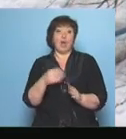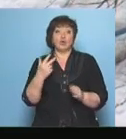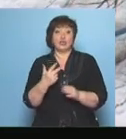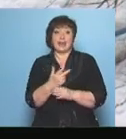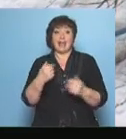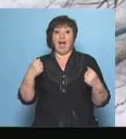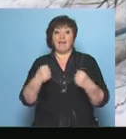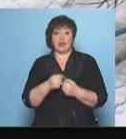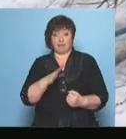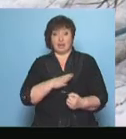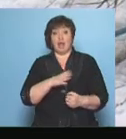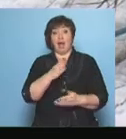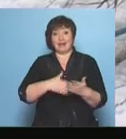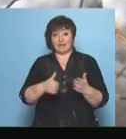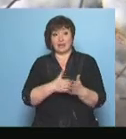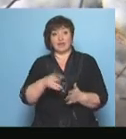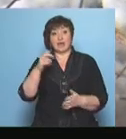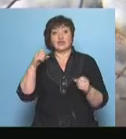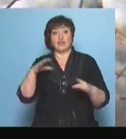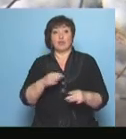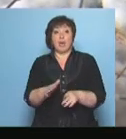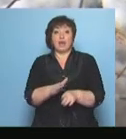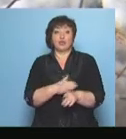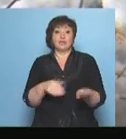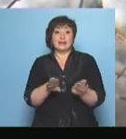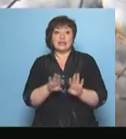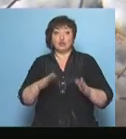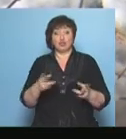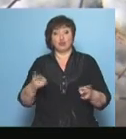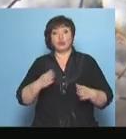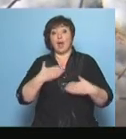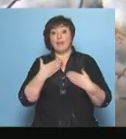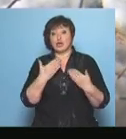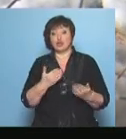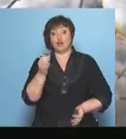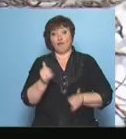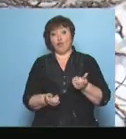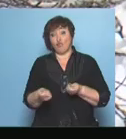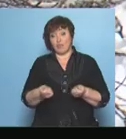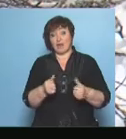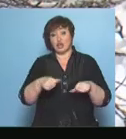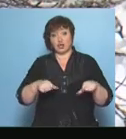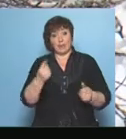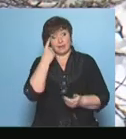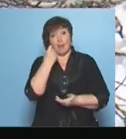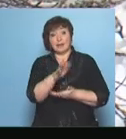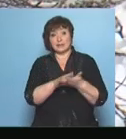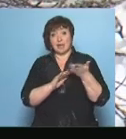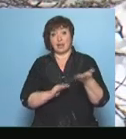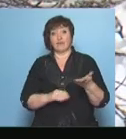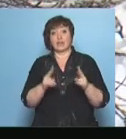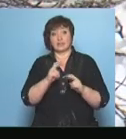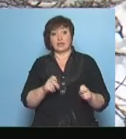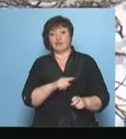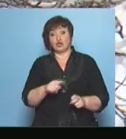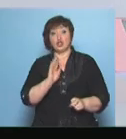была ликвидирована сотрудниками горсвета. В подобных случаях жителям можно обращаться и в управляющие компании. Заявку они обязаны рассмотреть в